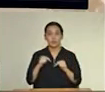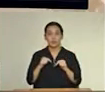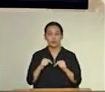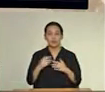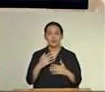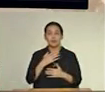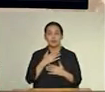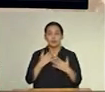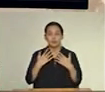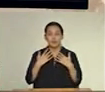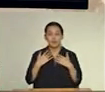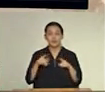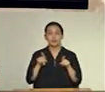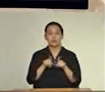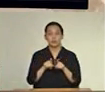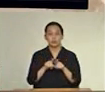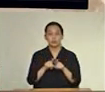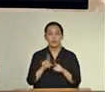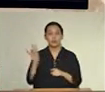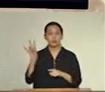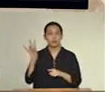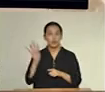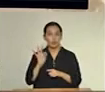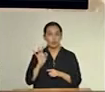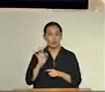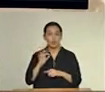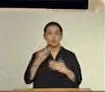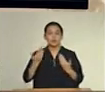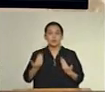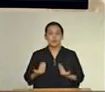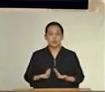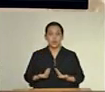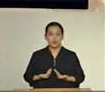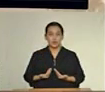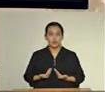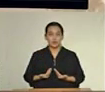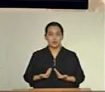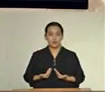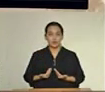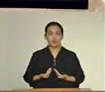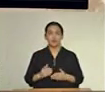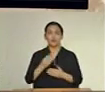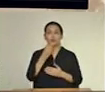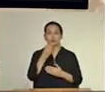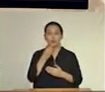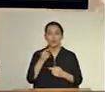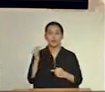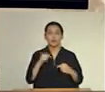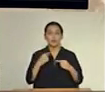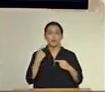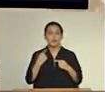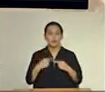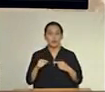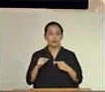nafas olishi bir-biriga o'xshashdir. Lekin ularning yashash muhitidagi va oziqlanishdagi bir-biridan farq